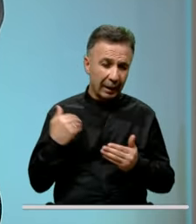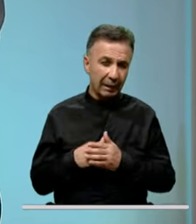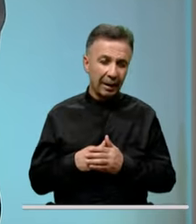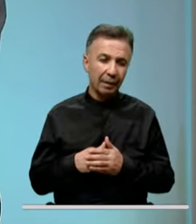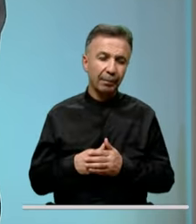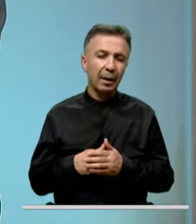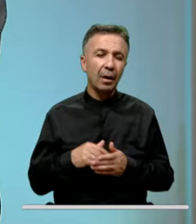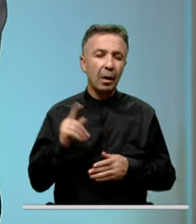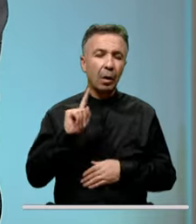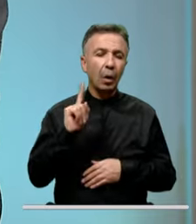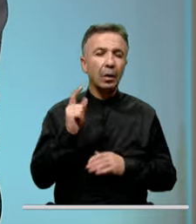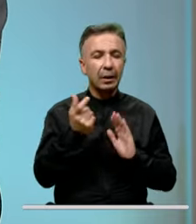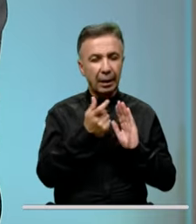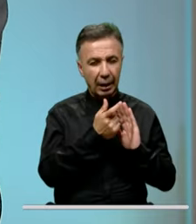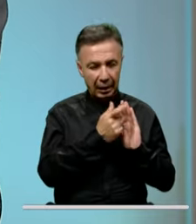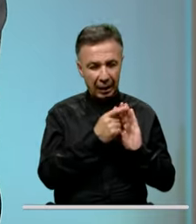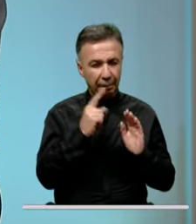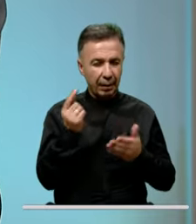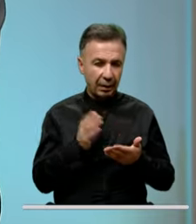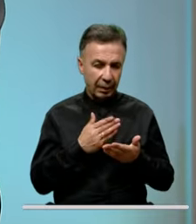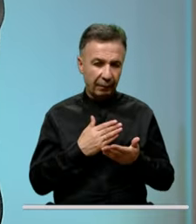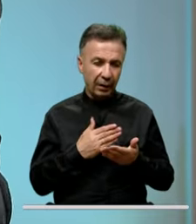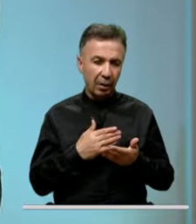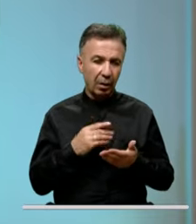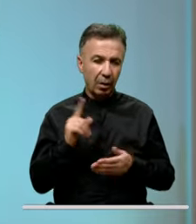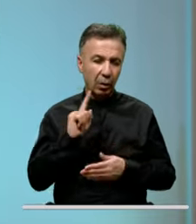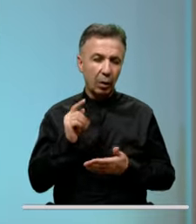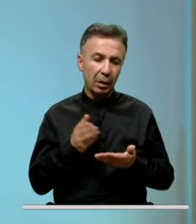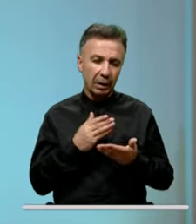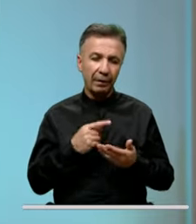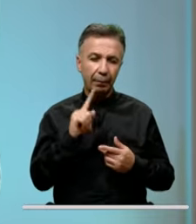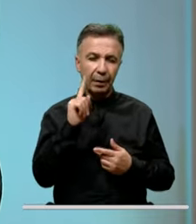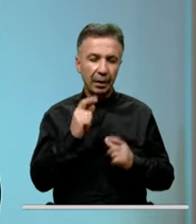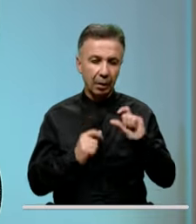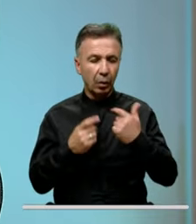hizip, 10 ayet, bir sayfa, 5 sayfa, 10 sayfa, bir cüz